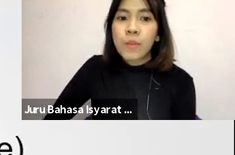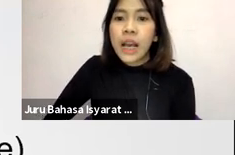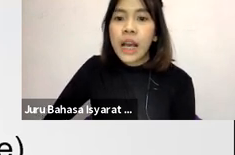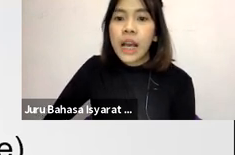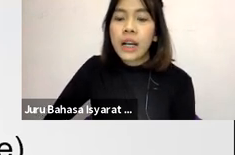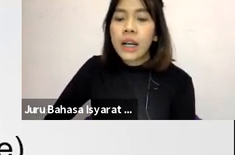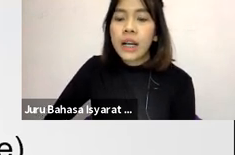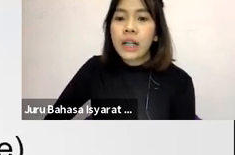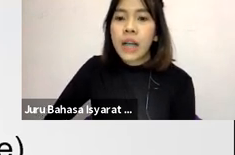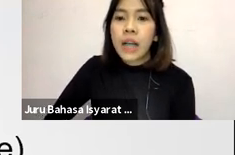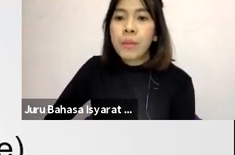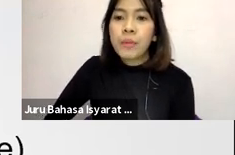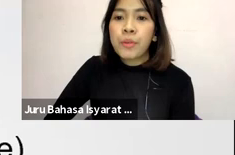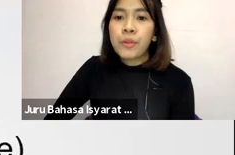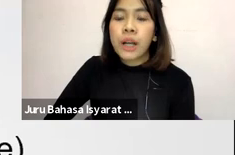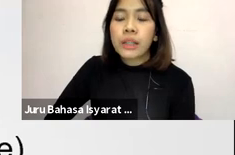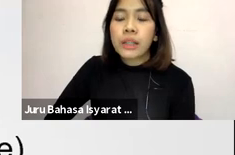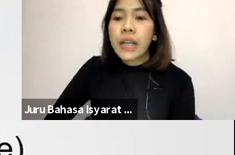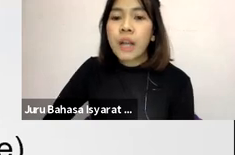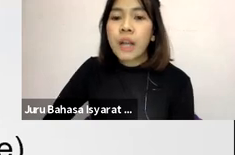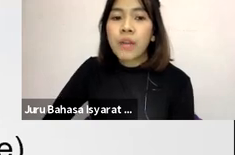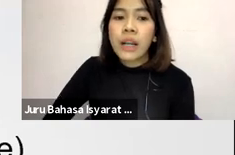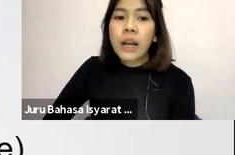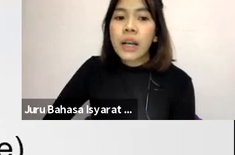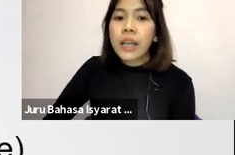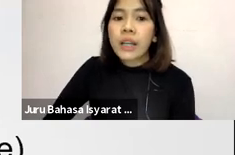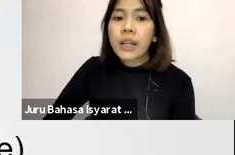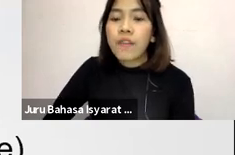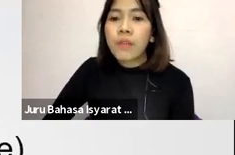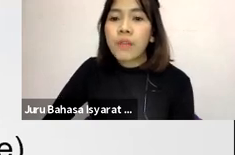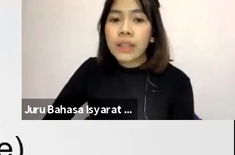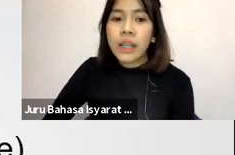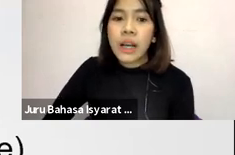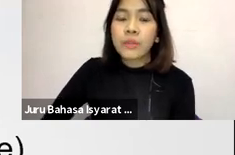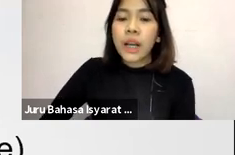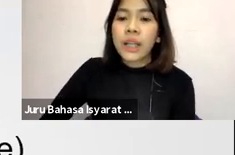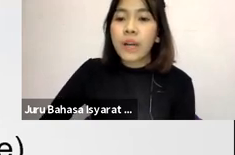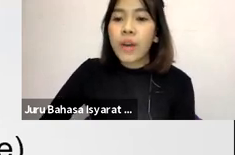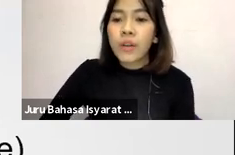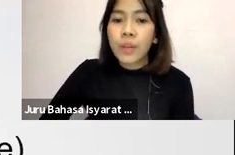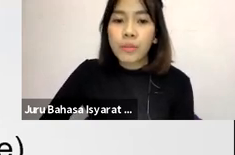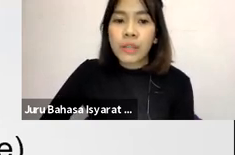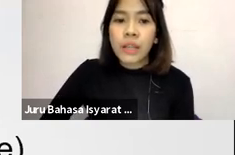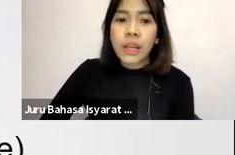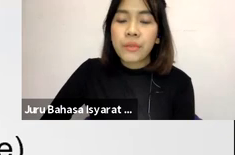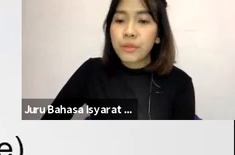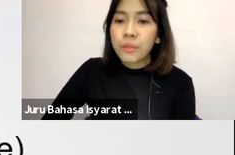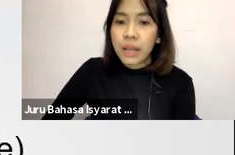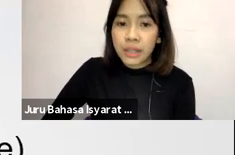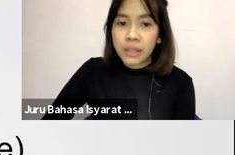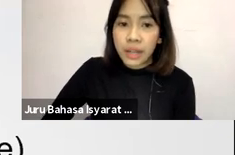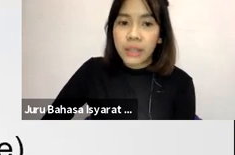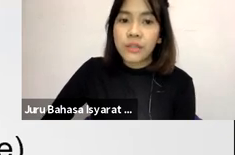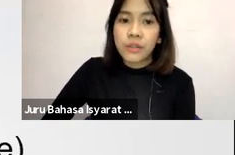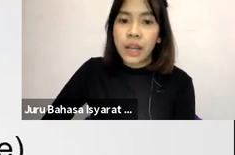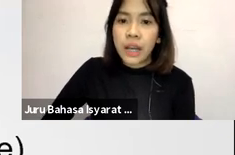kemudian aku kami pun juga seringkali melakukan kegiatan evaluasi yang juga dilakukan oleh pusat layanan